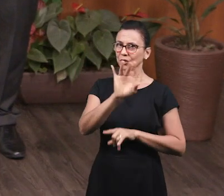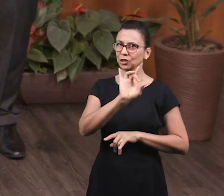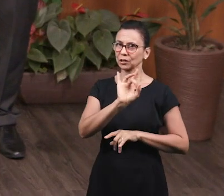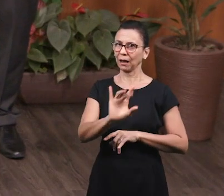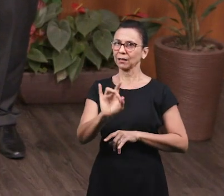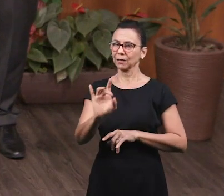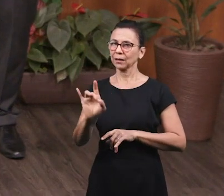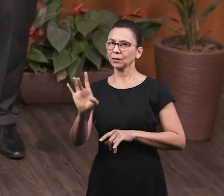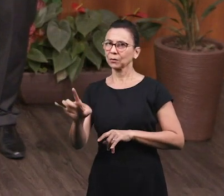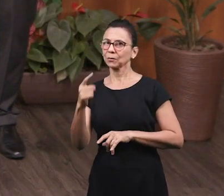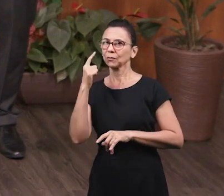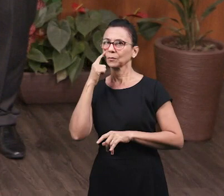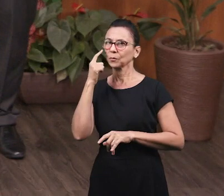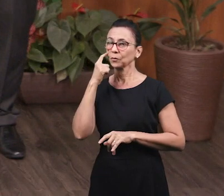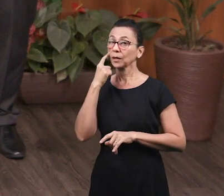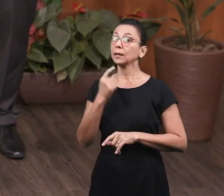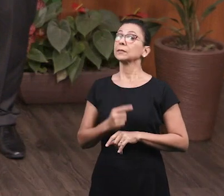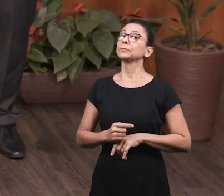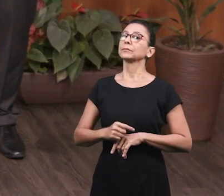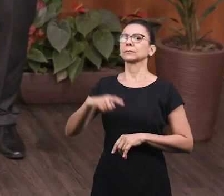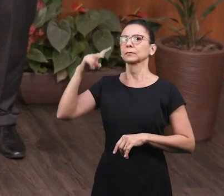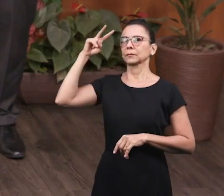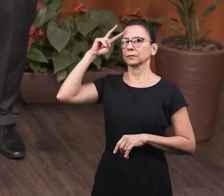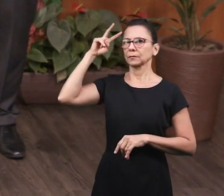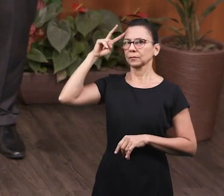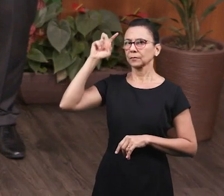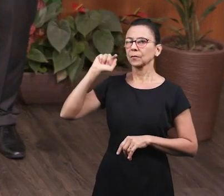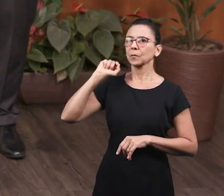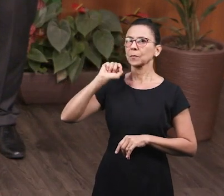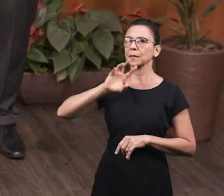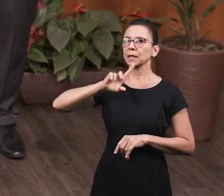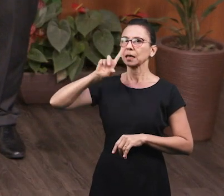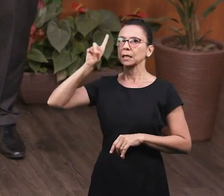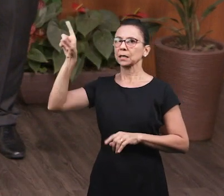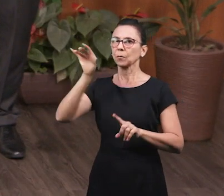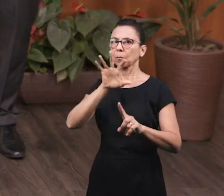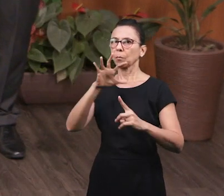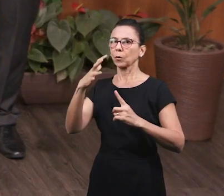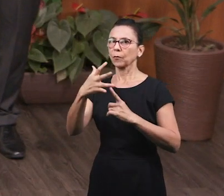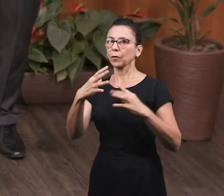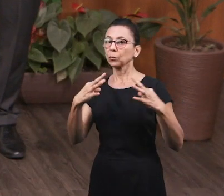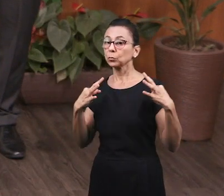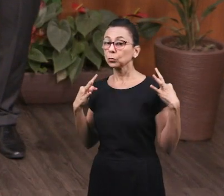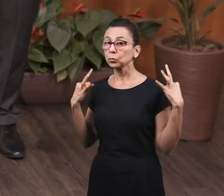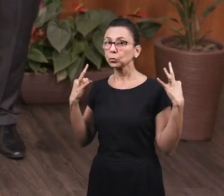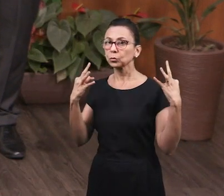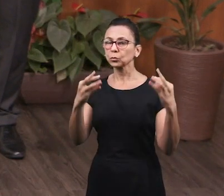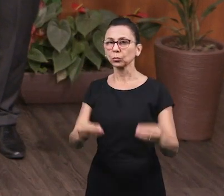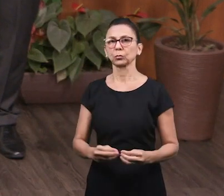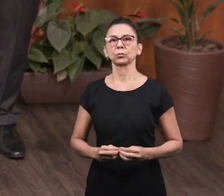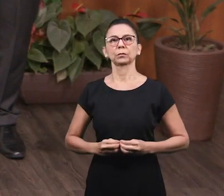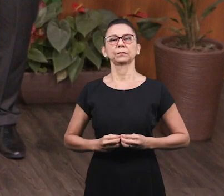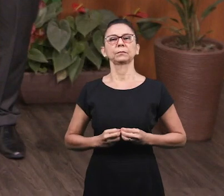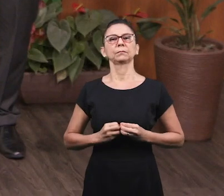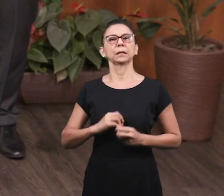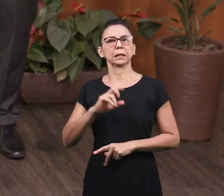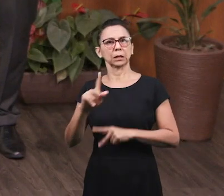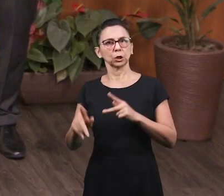prophétiques. En rappelant que Dieu, il a pourvu tout afin que le